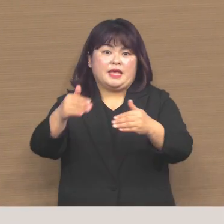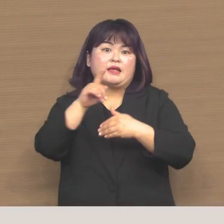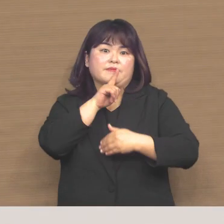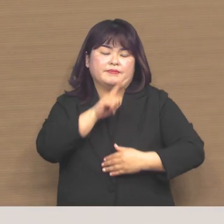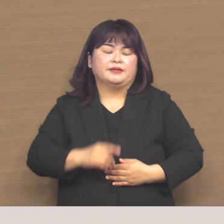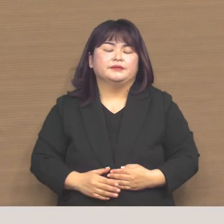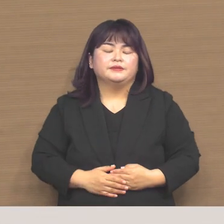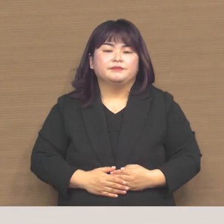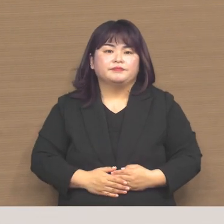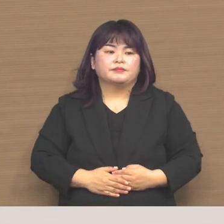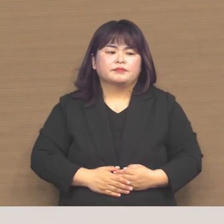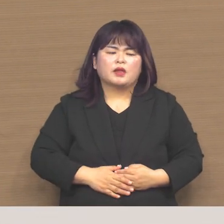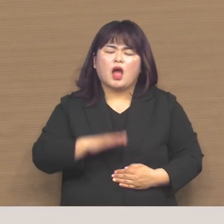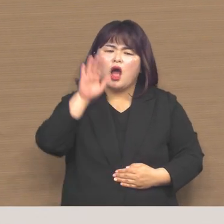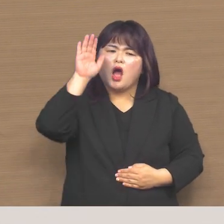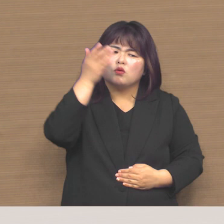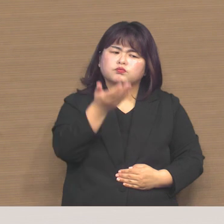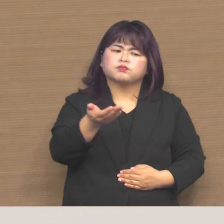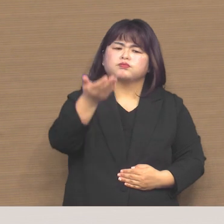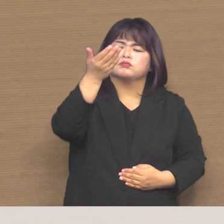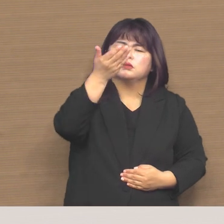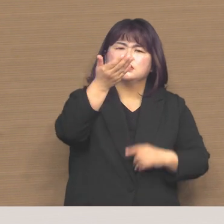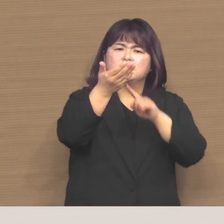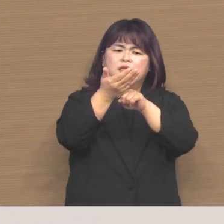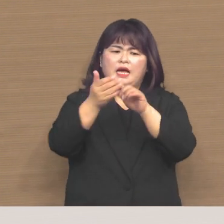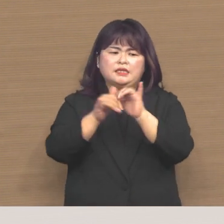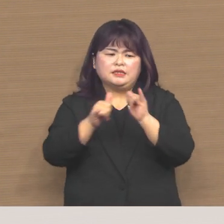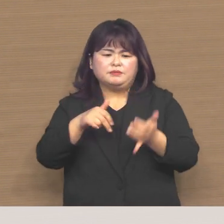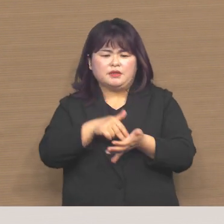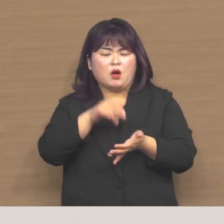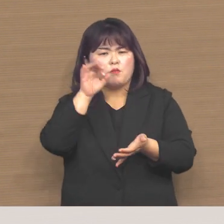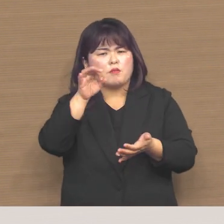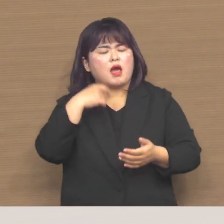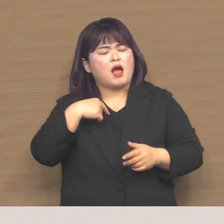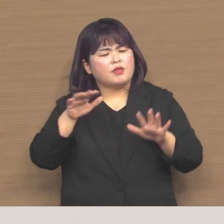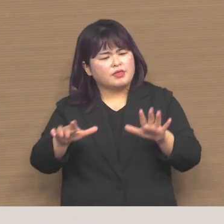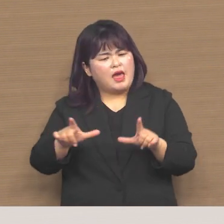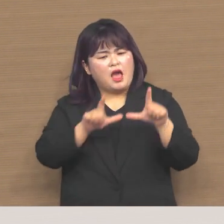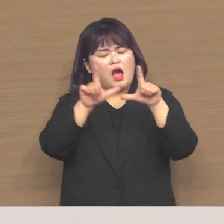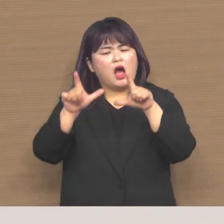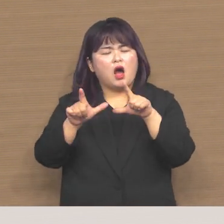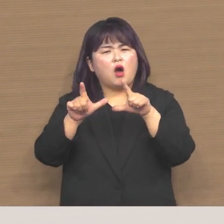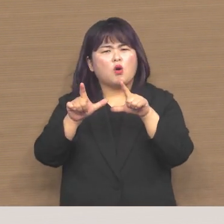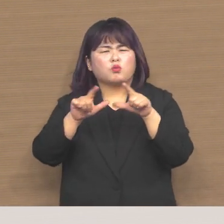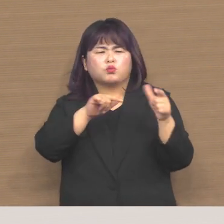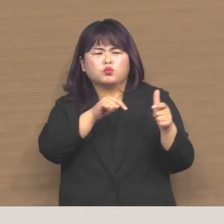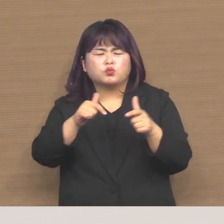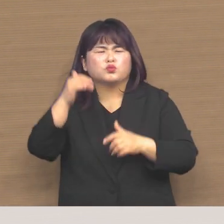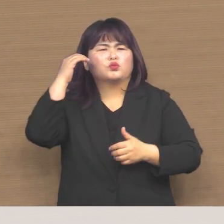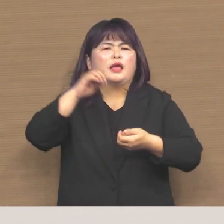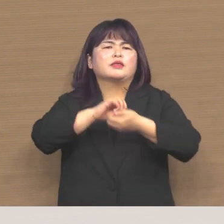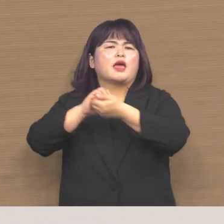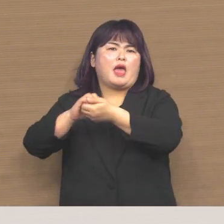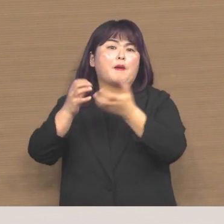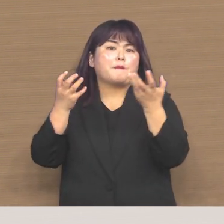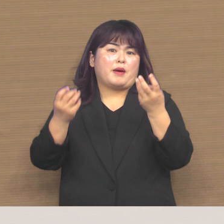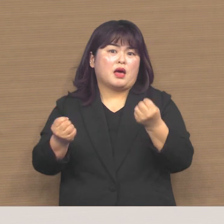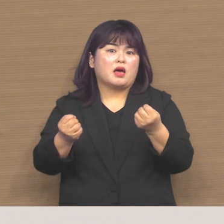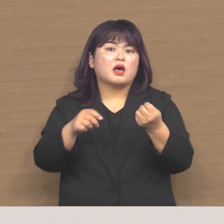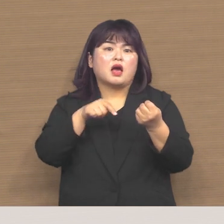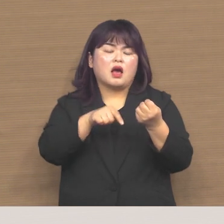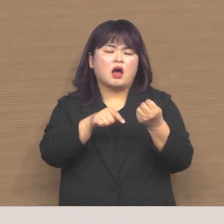좀 더 업그레이드할까, 시민들의 삶의 질을 좀 더 여러 가지 제약이 있는